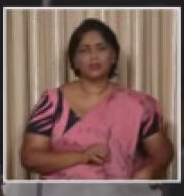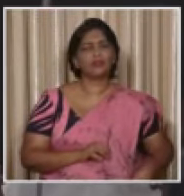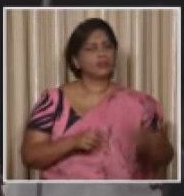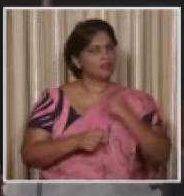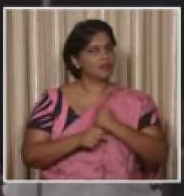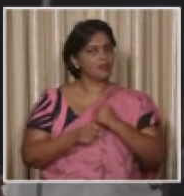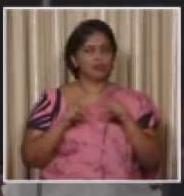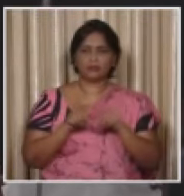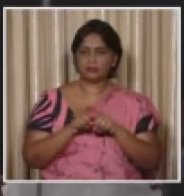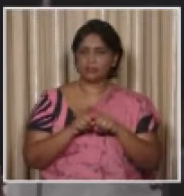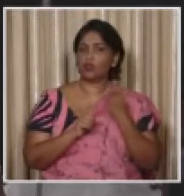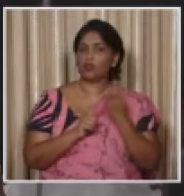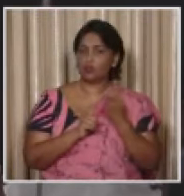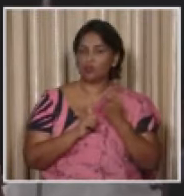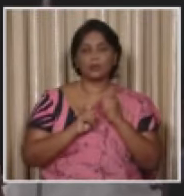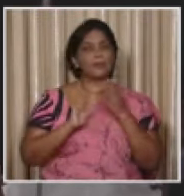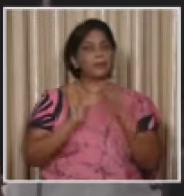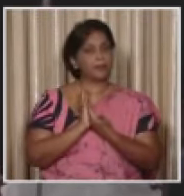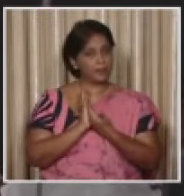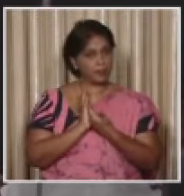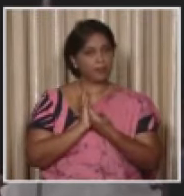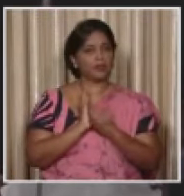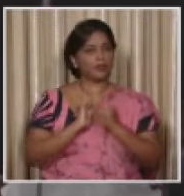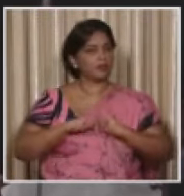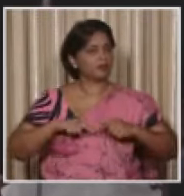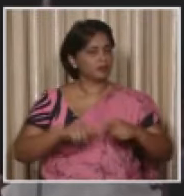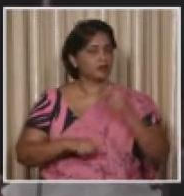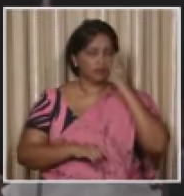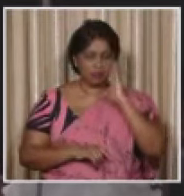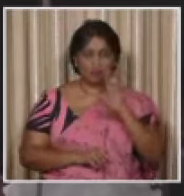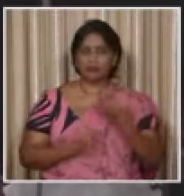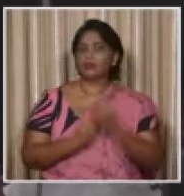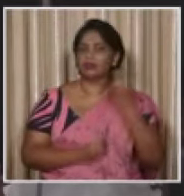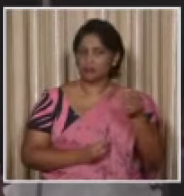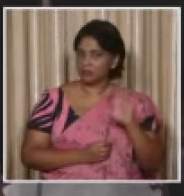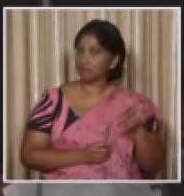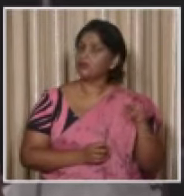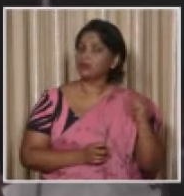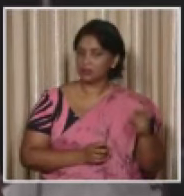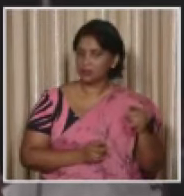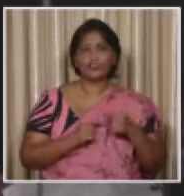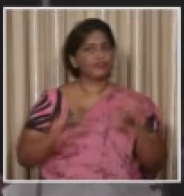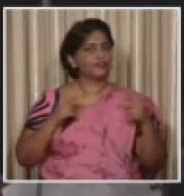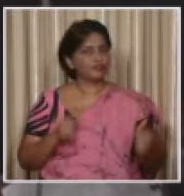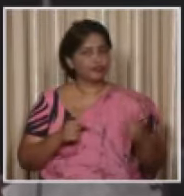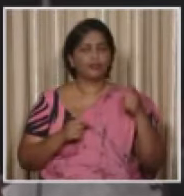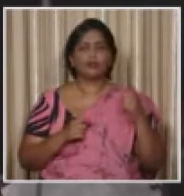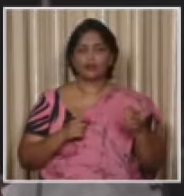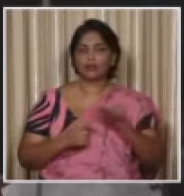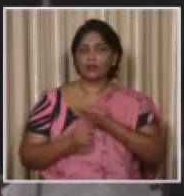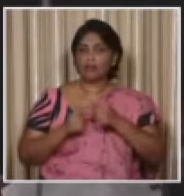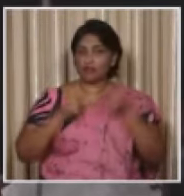රජයක් හැටියට මුදල් ප්‍රතිපත්තිය ක්‍රියාත්මක කරන්න ස්වාධීනත්වය ලබා දීලා තියෙනවා. එතකොට විපක්ෂය යෝජනා කරනවා